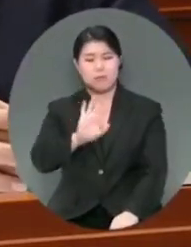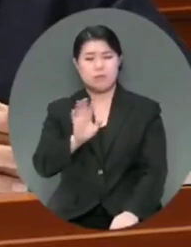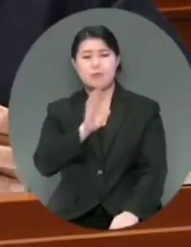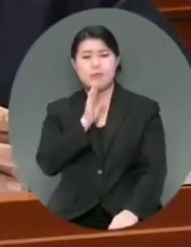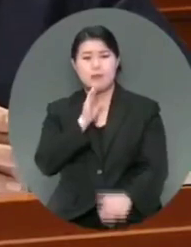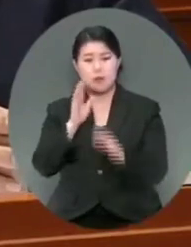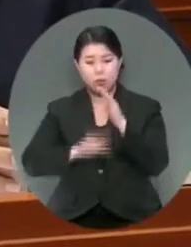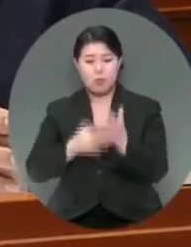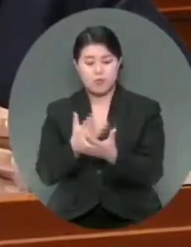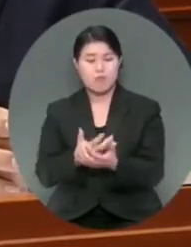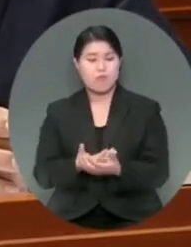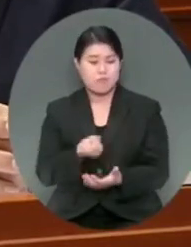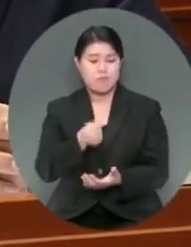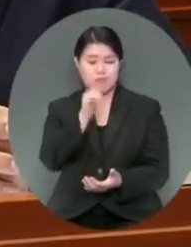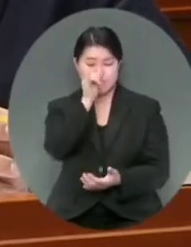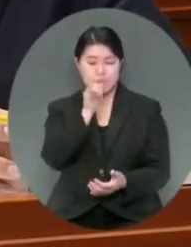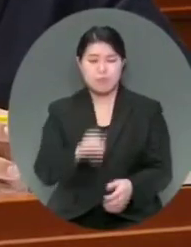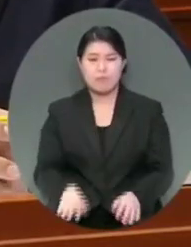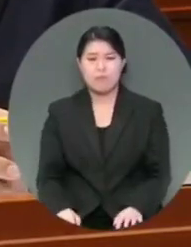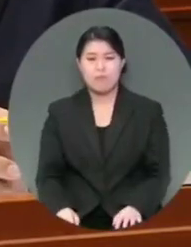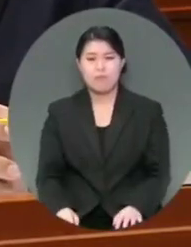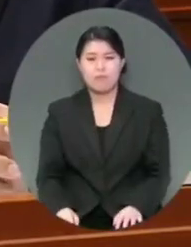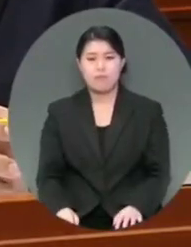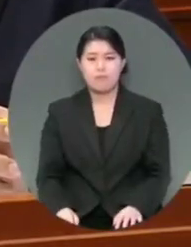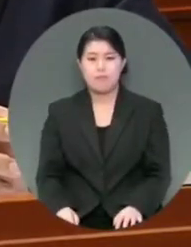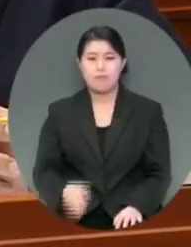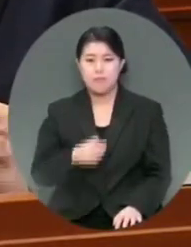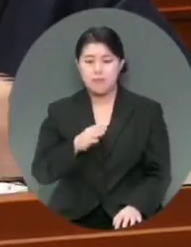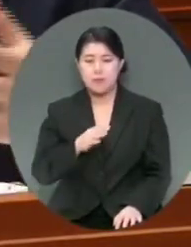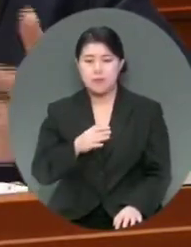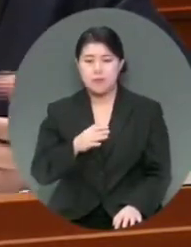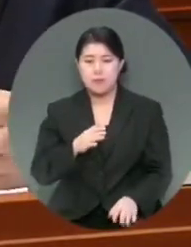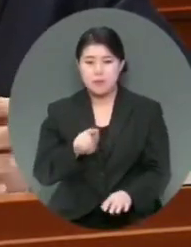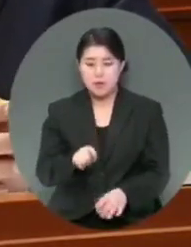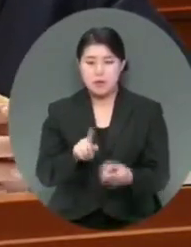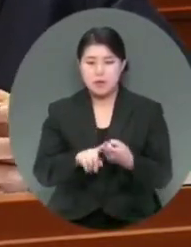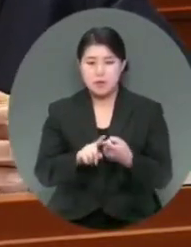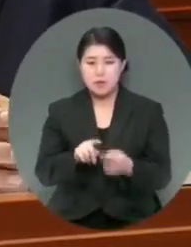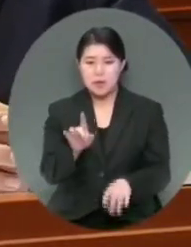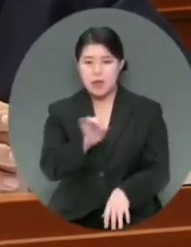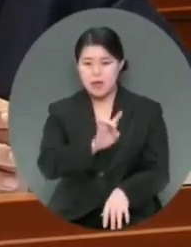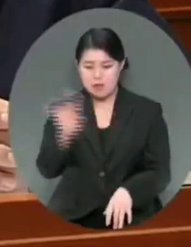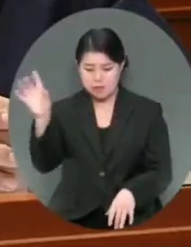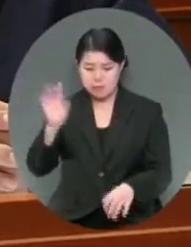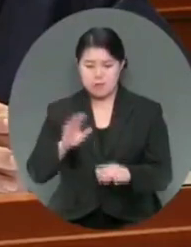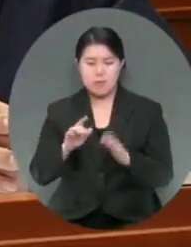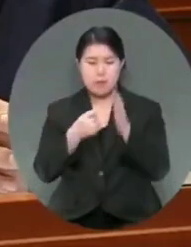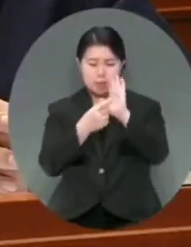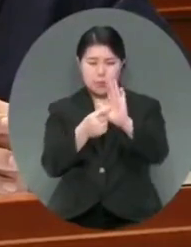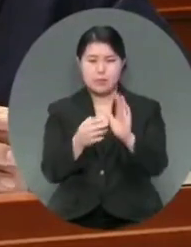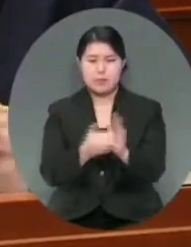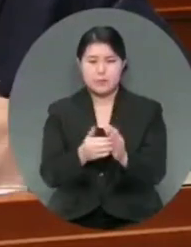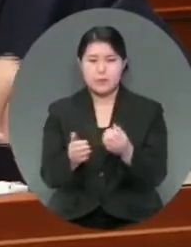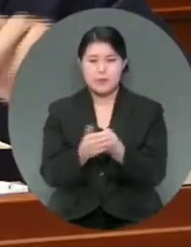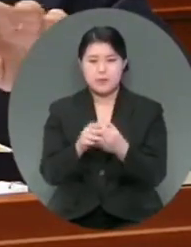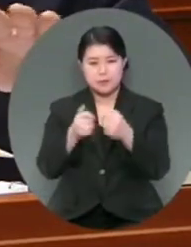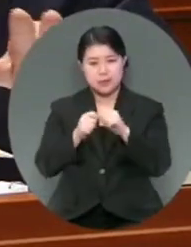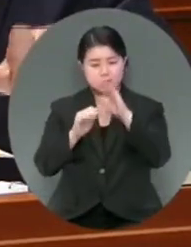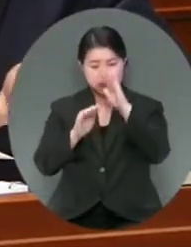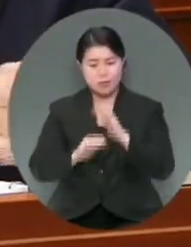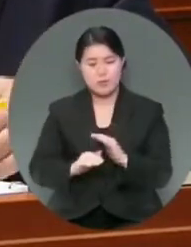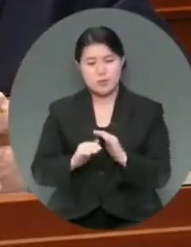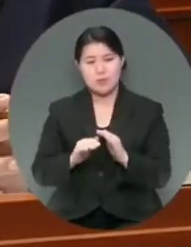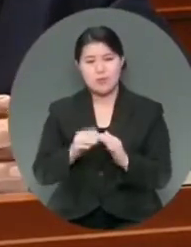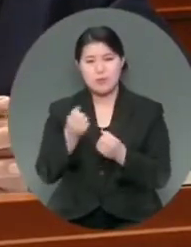실제 공문도 가지고 있습니다. 그리고 그것은 저희가 일괄적으로 미리 이제 공개적으로 발표를 했기 때문에 자세한 설명은